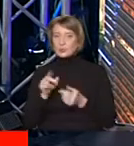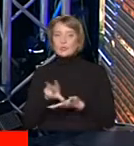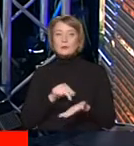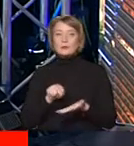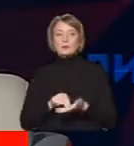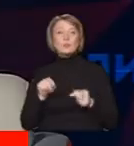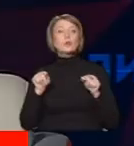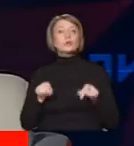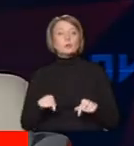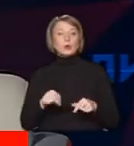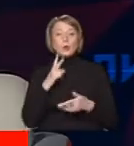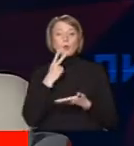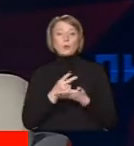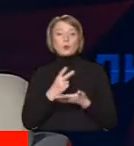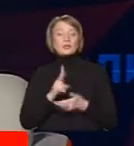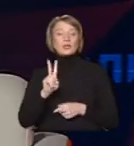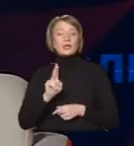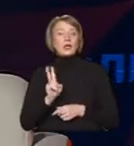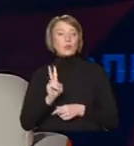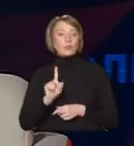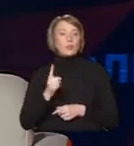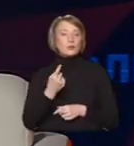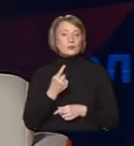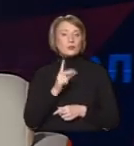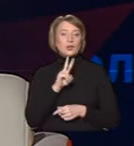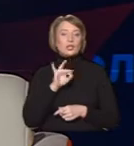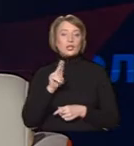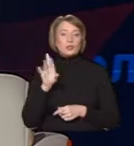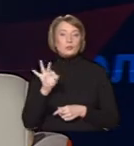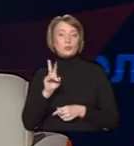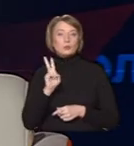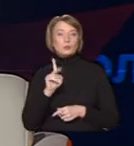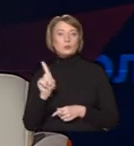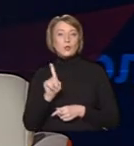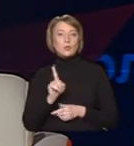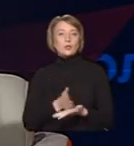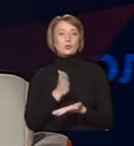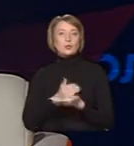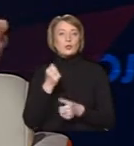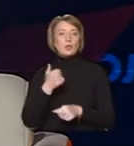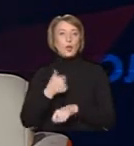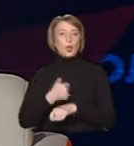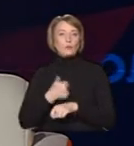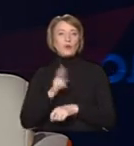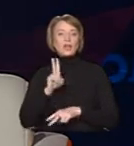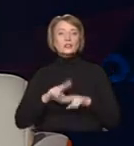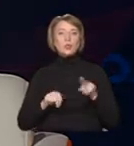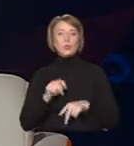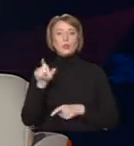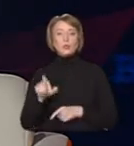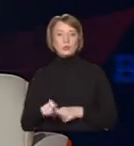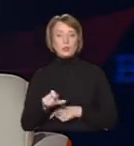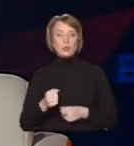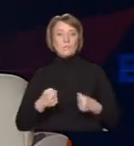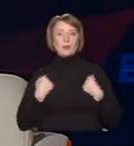якраз теж показник того, корупції, по-перше, Віталія Кличка, по-друге, що би міг бути нормальний міський голова. Значить, як же ж забудову? забудовнику по Потасовому